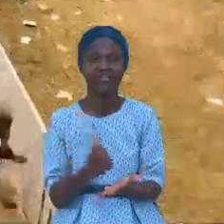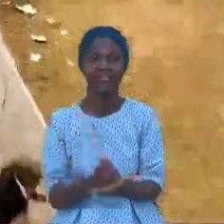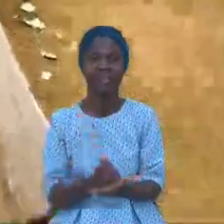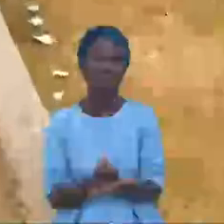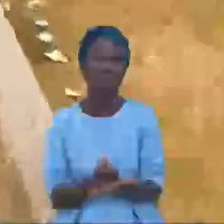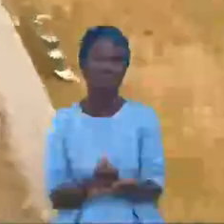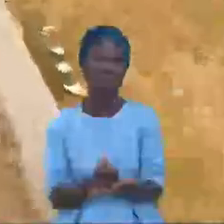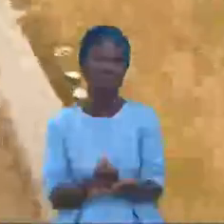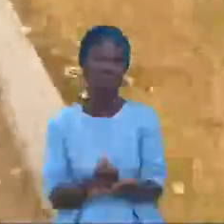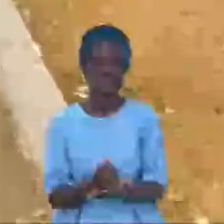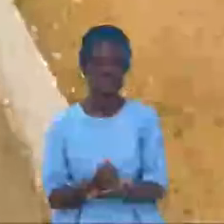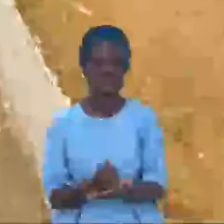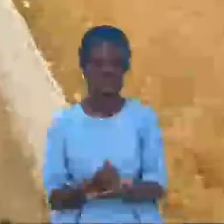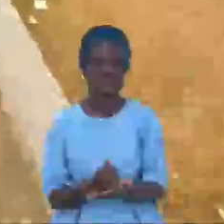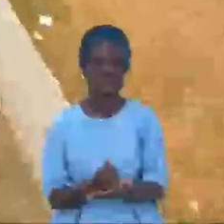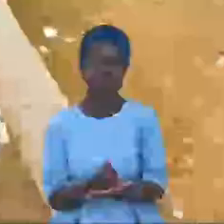Amen.